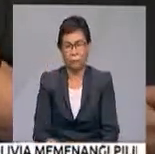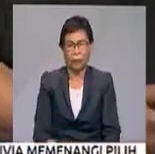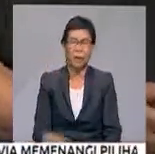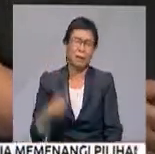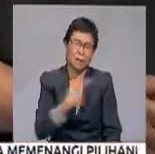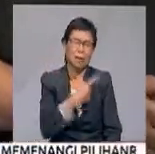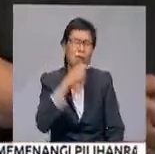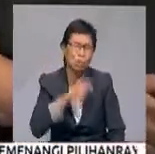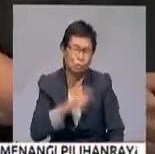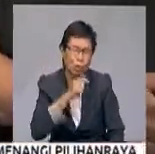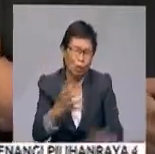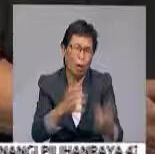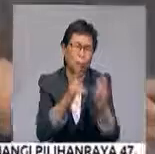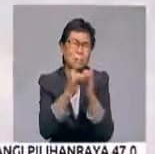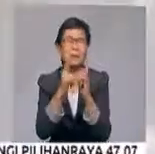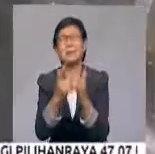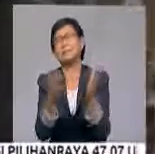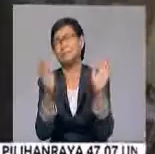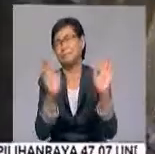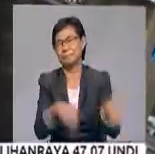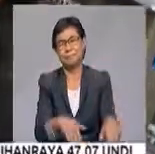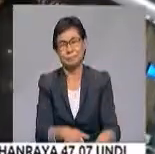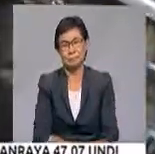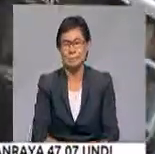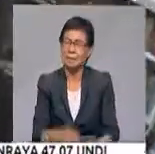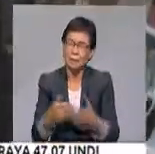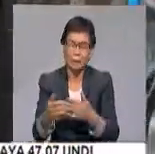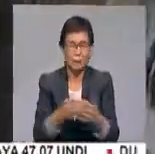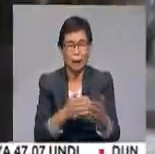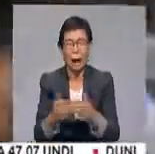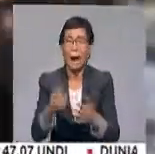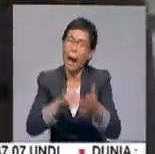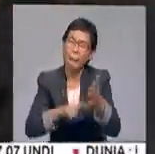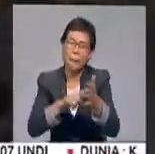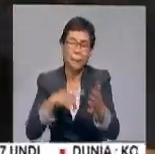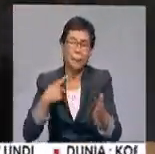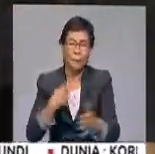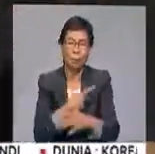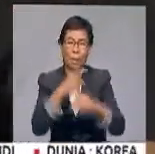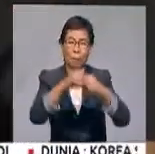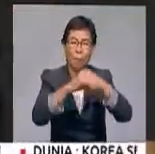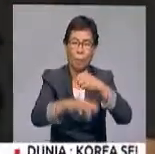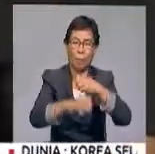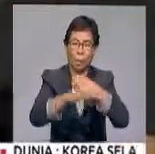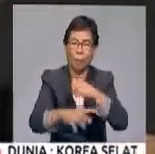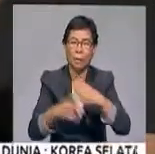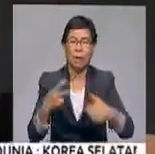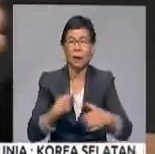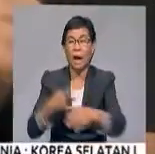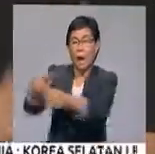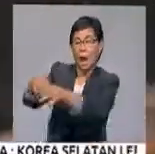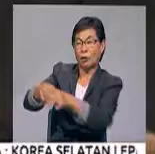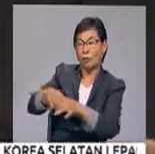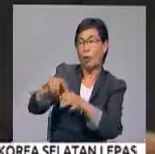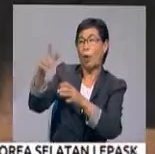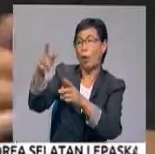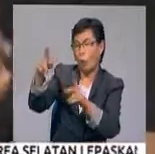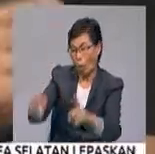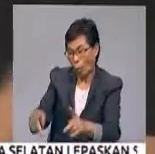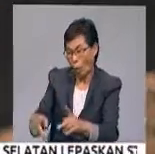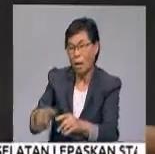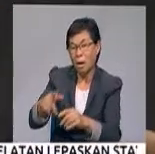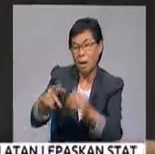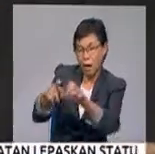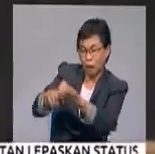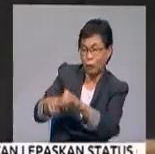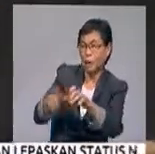tua nak bercinta pun. Apa-apa pun kita buat sekarang punya promosi, bukan kita nak attract orang yang support je. Haters